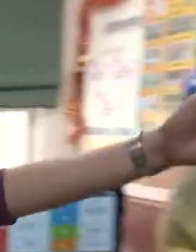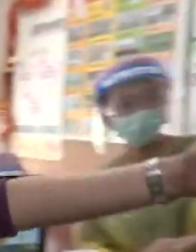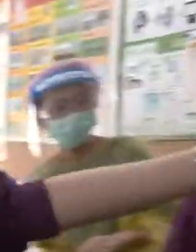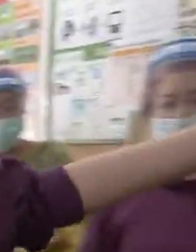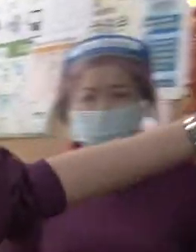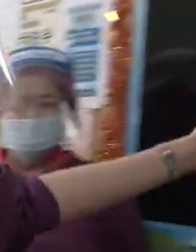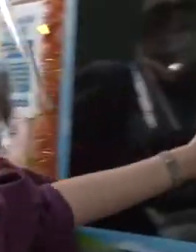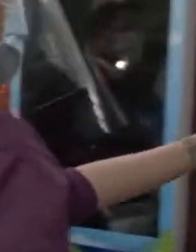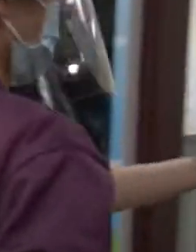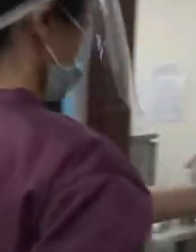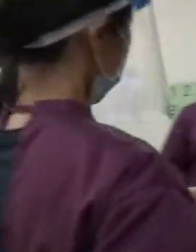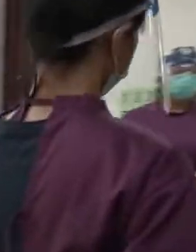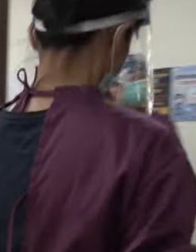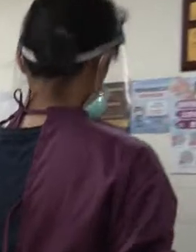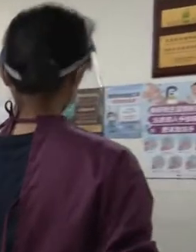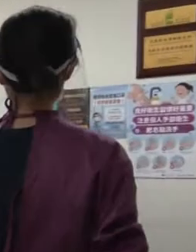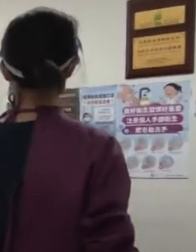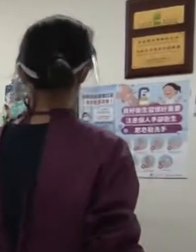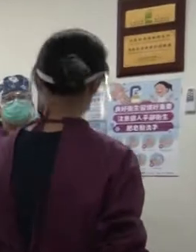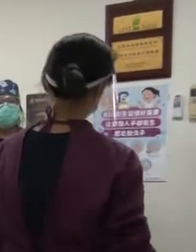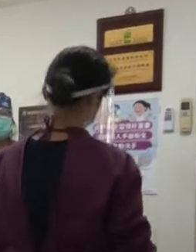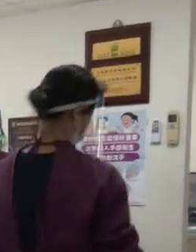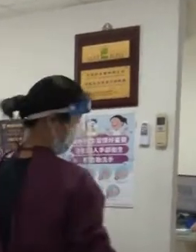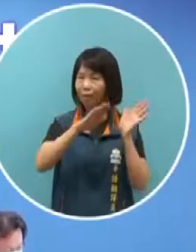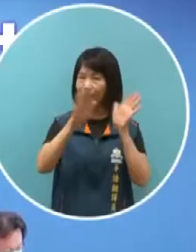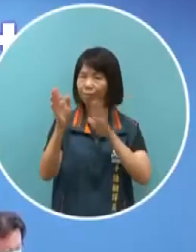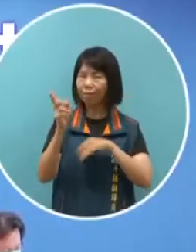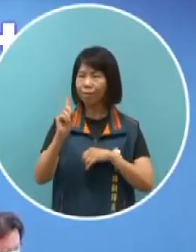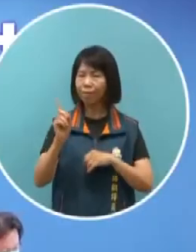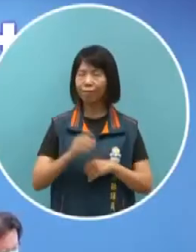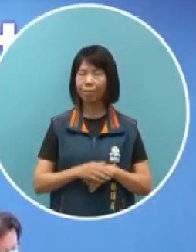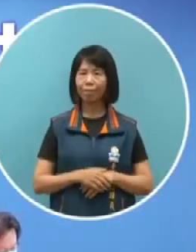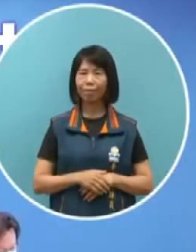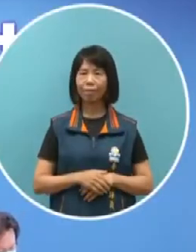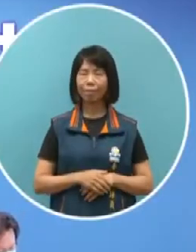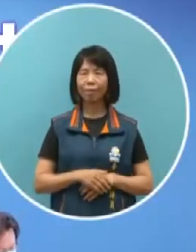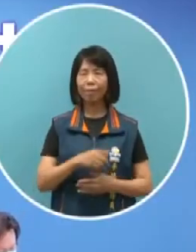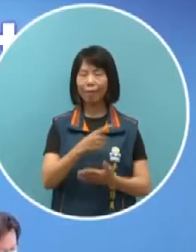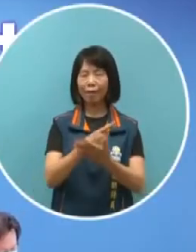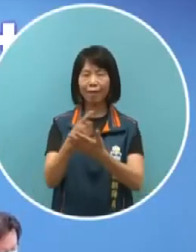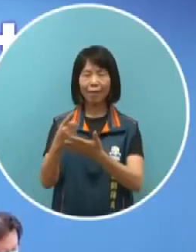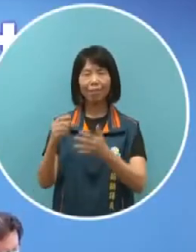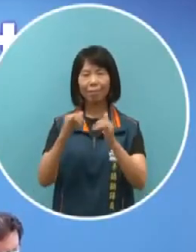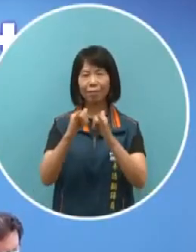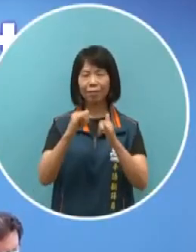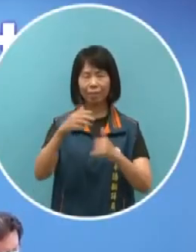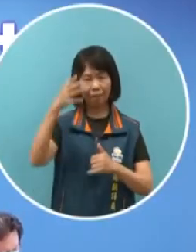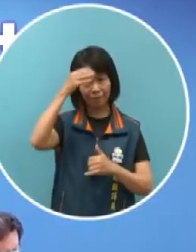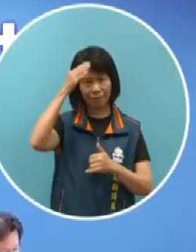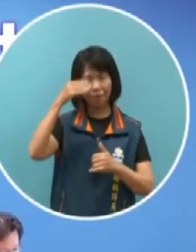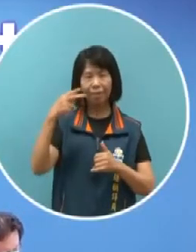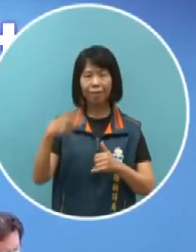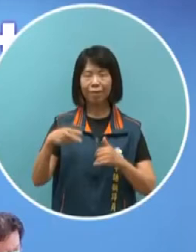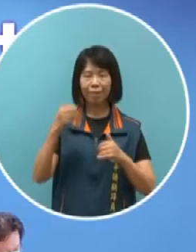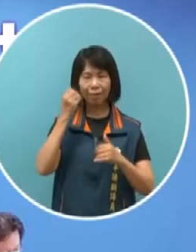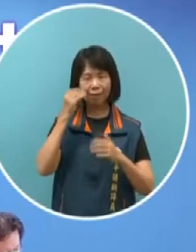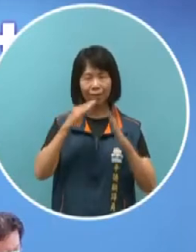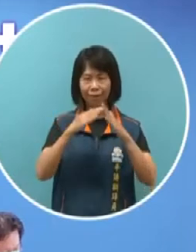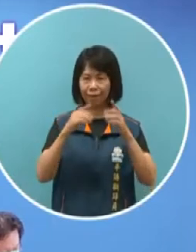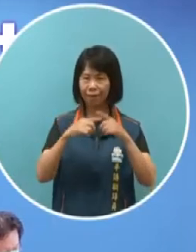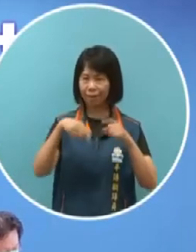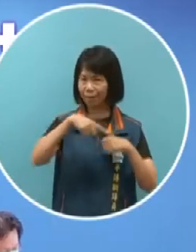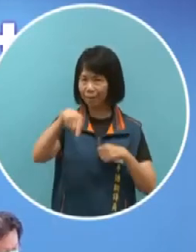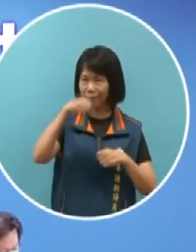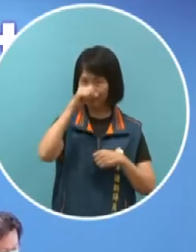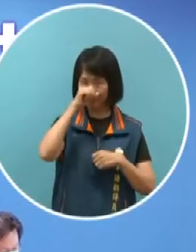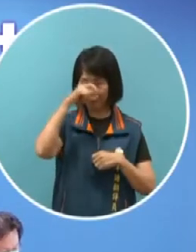兢兢，确诊隔离，疫苗施打、筛检、纾困五管齐下，并且针对台尼、亚尼两个公司做企业筛